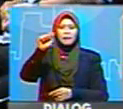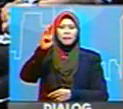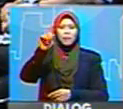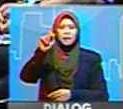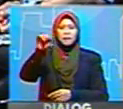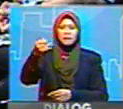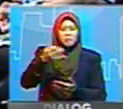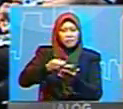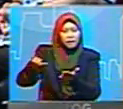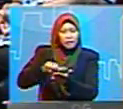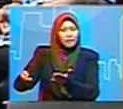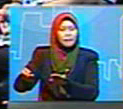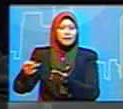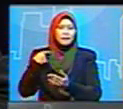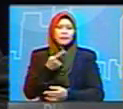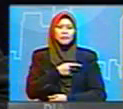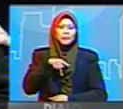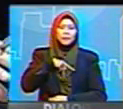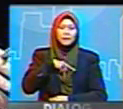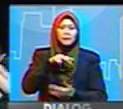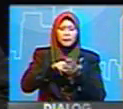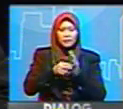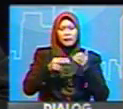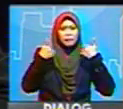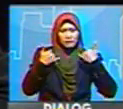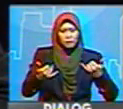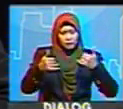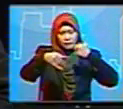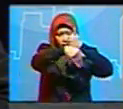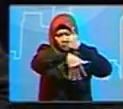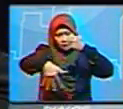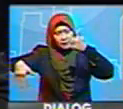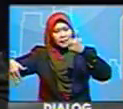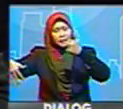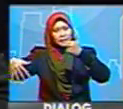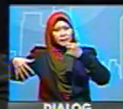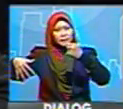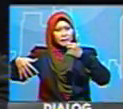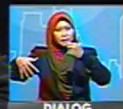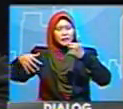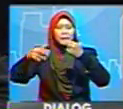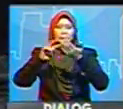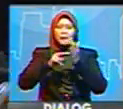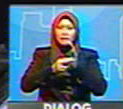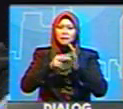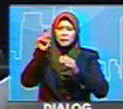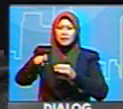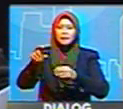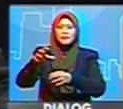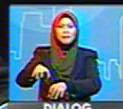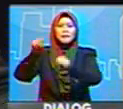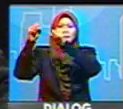pihak Kementerian untuk terus memperkasakan agensi-agensi di bawah lkim nikmat ya perlu memainkan peranan dalam